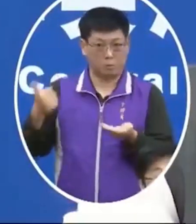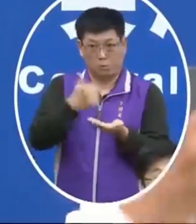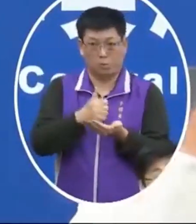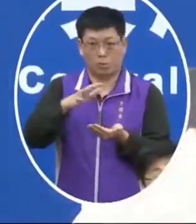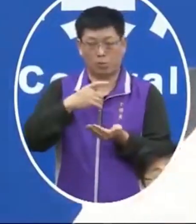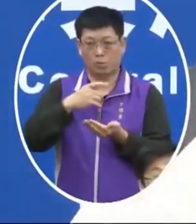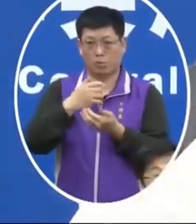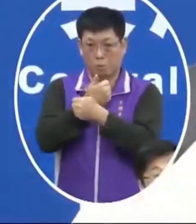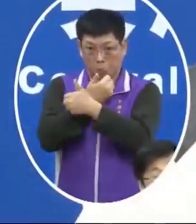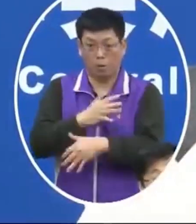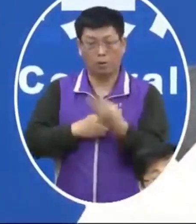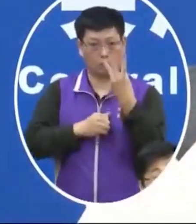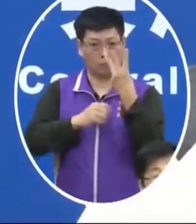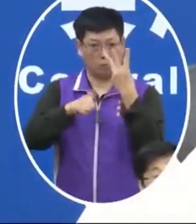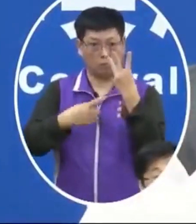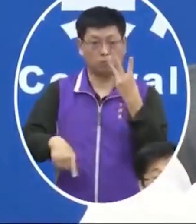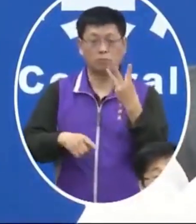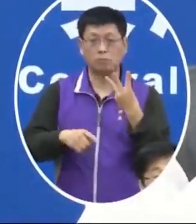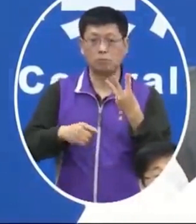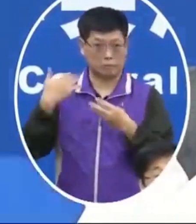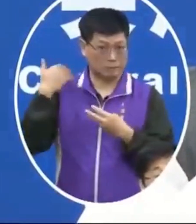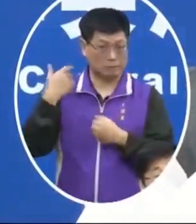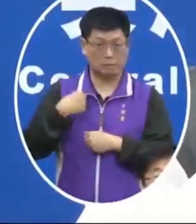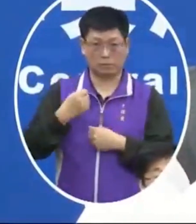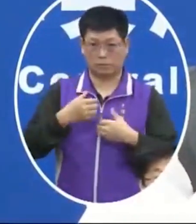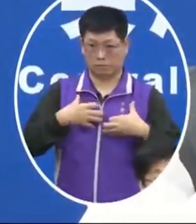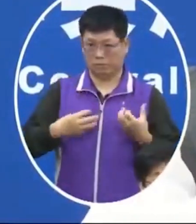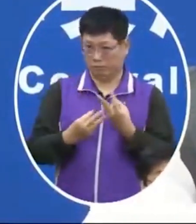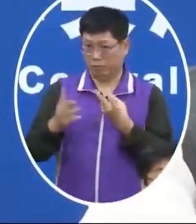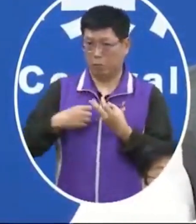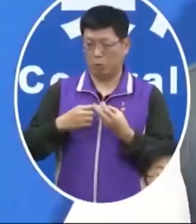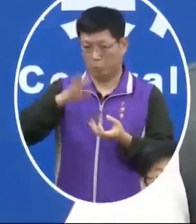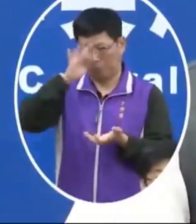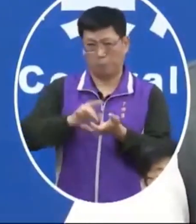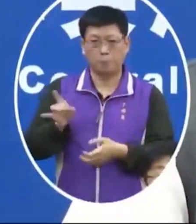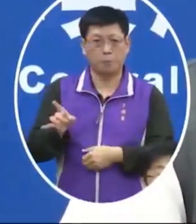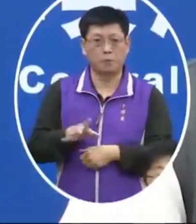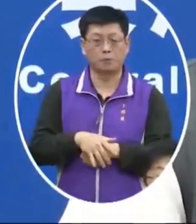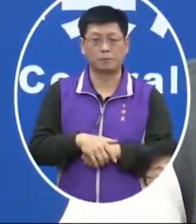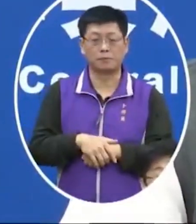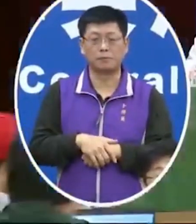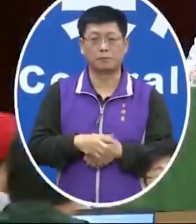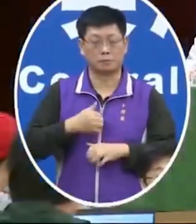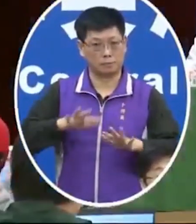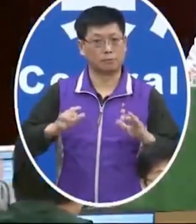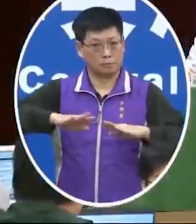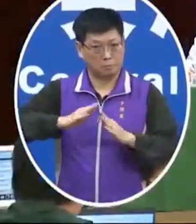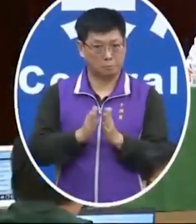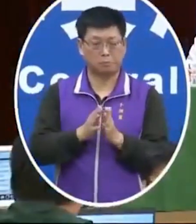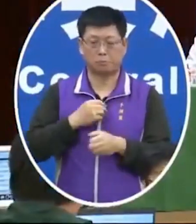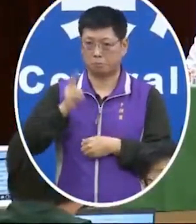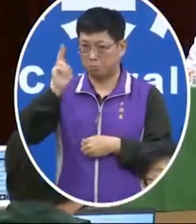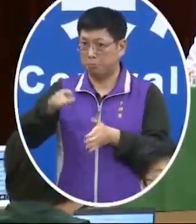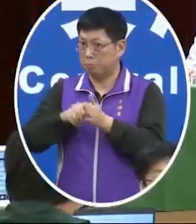哦，有在这之前的这个行程当中，哦，有三个人啊曾经感染到这个病毒。那因此呢，那我们